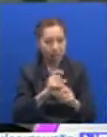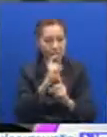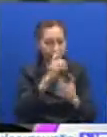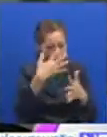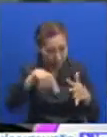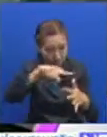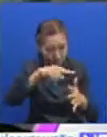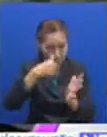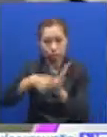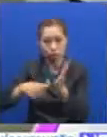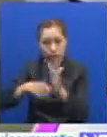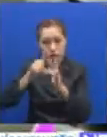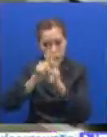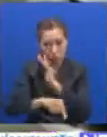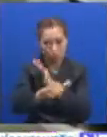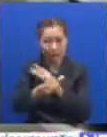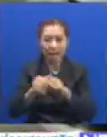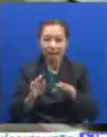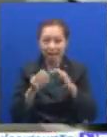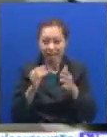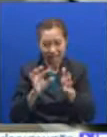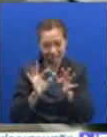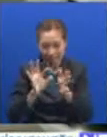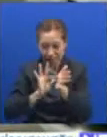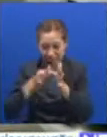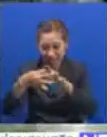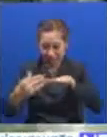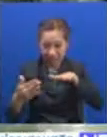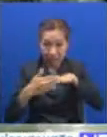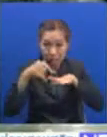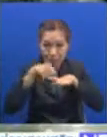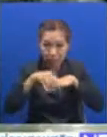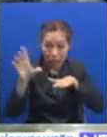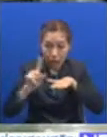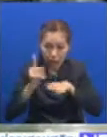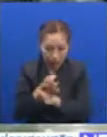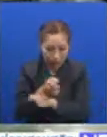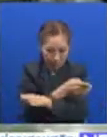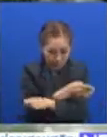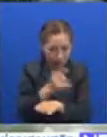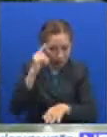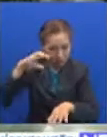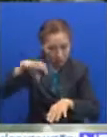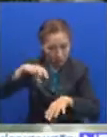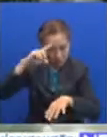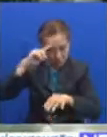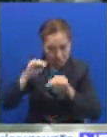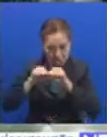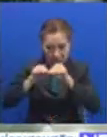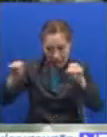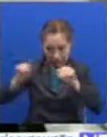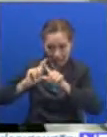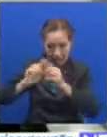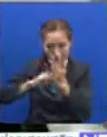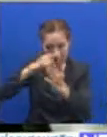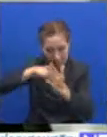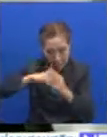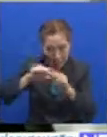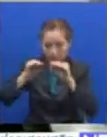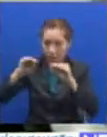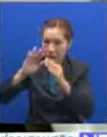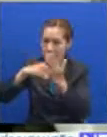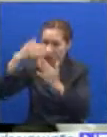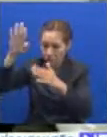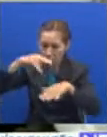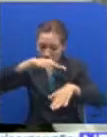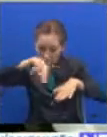สำหรับข้อมูลใน Eco Sticker นะคะจะนำมาจากการทดสอบจากหน่วยงานที่ได้มาตรฐานทั้งในและต่างประเทศ